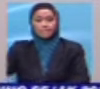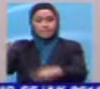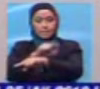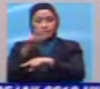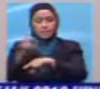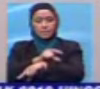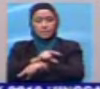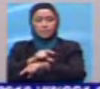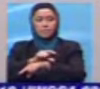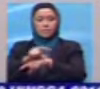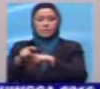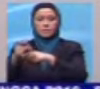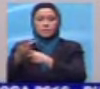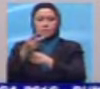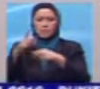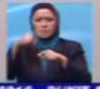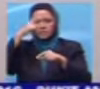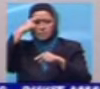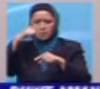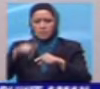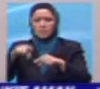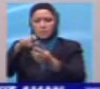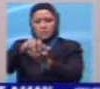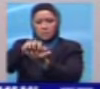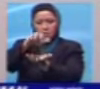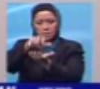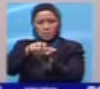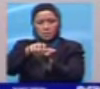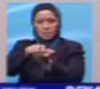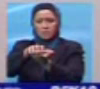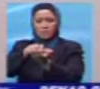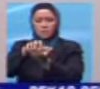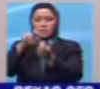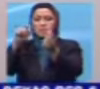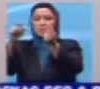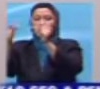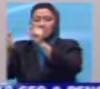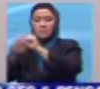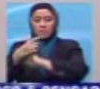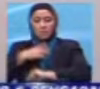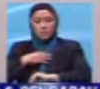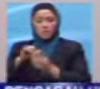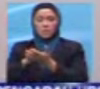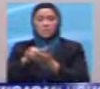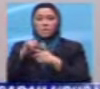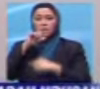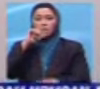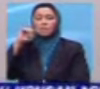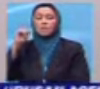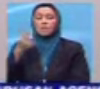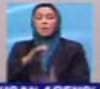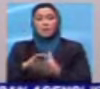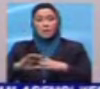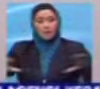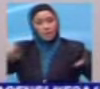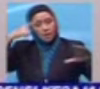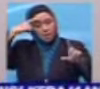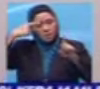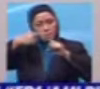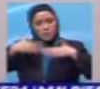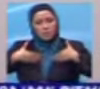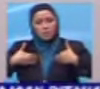Penggunaan kotak kertas menggantikan bekas polistrin bagi pembungkusan makanan bukan sahaja selamat daripada aspek kesihatan, malah